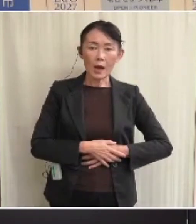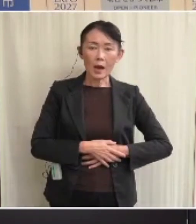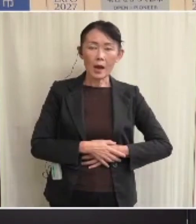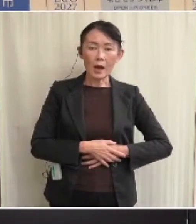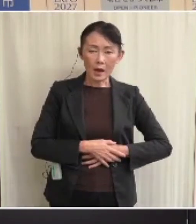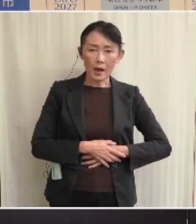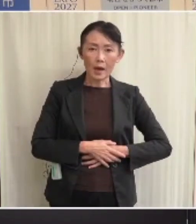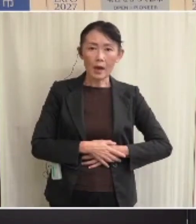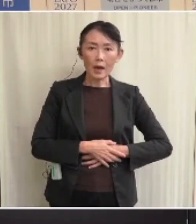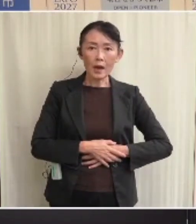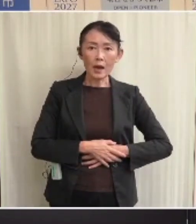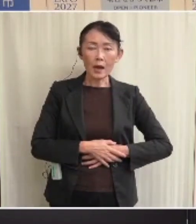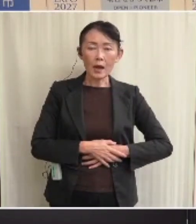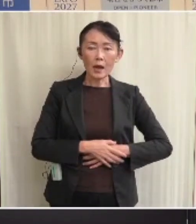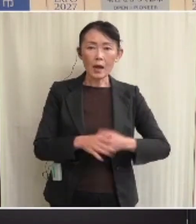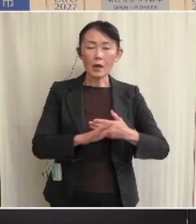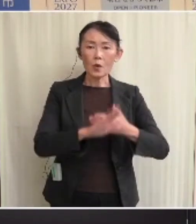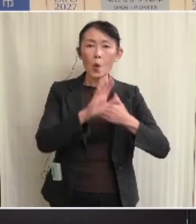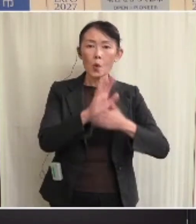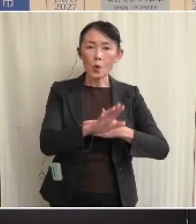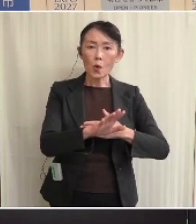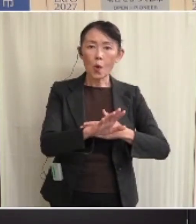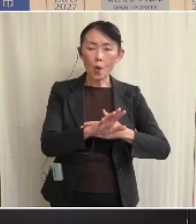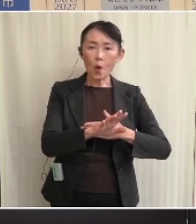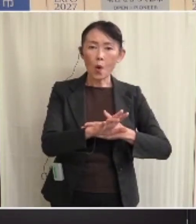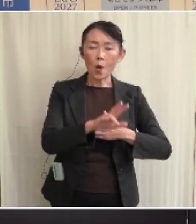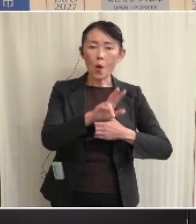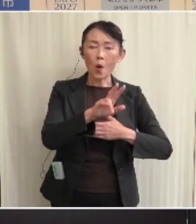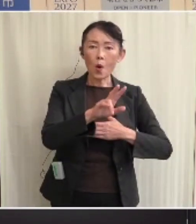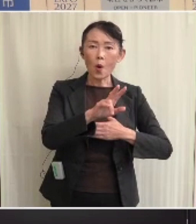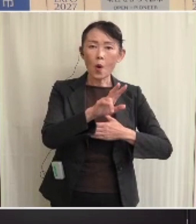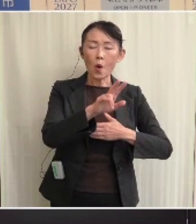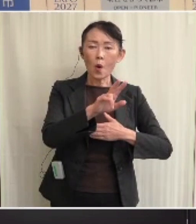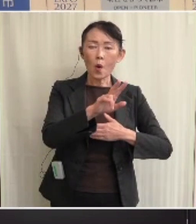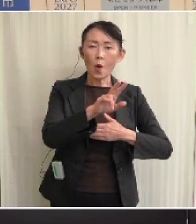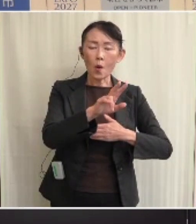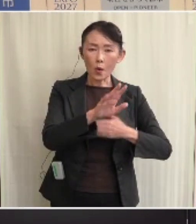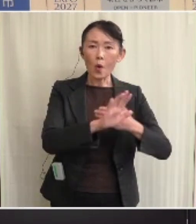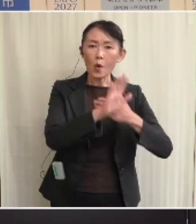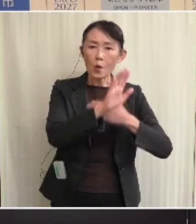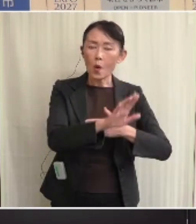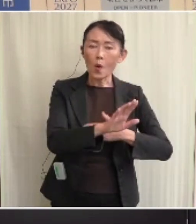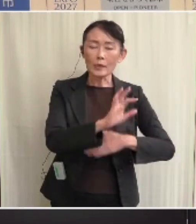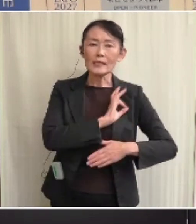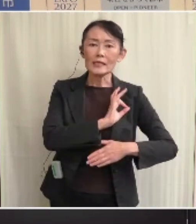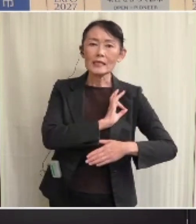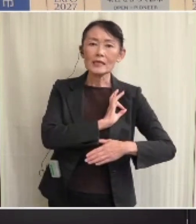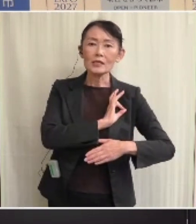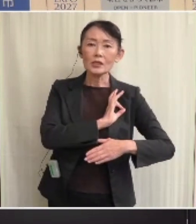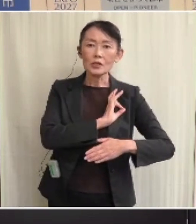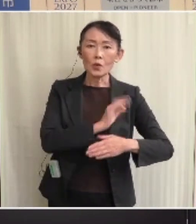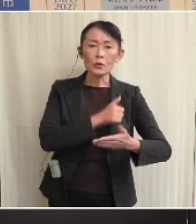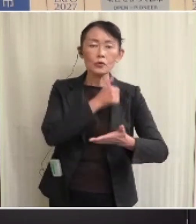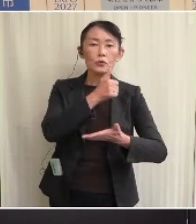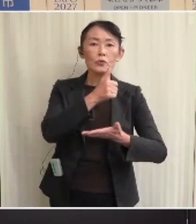後生じるかもしれない方がそのテーブルにつくっていうことはどうお考えですかね。 まだその委員の就任